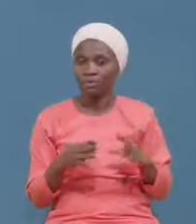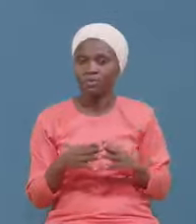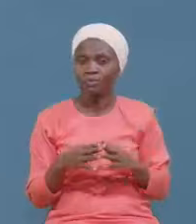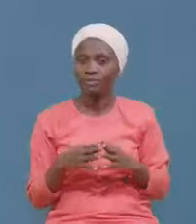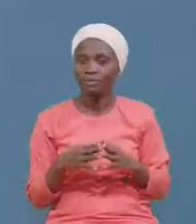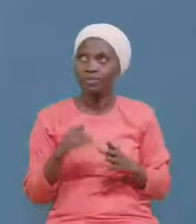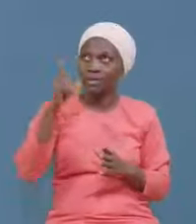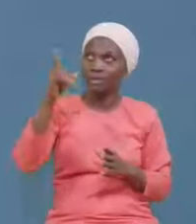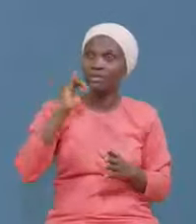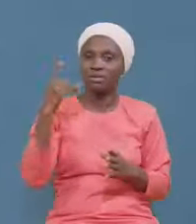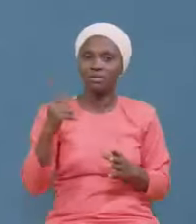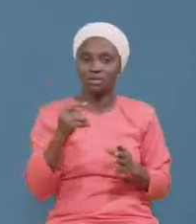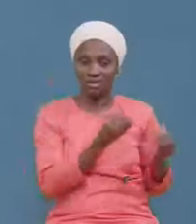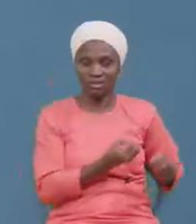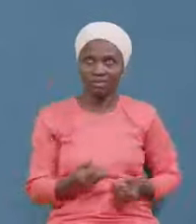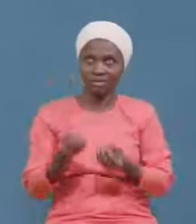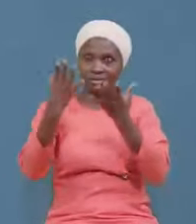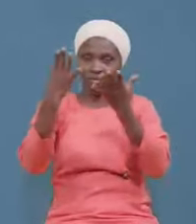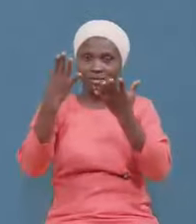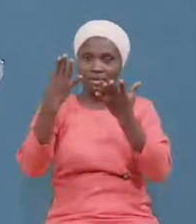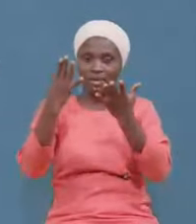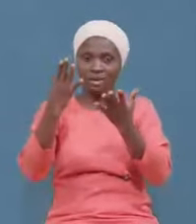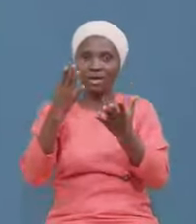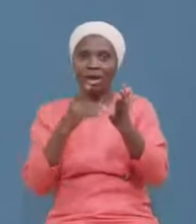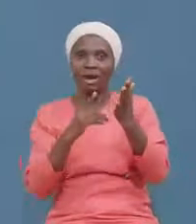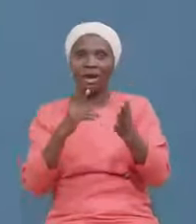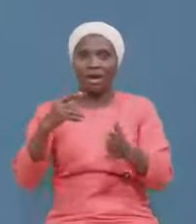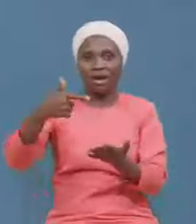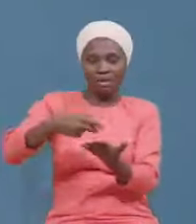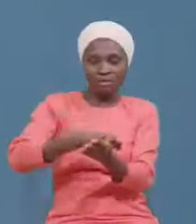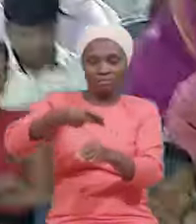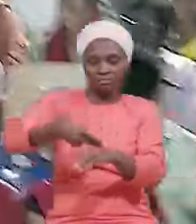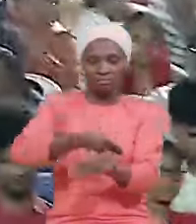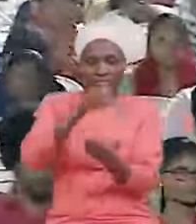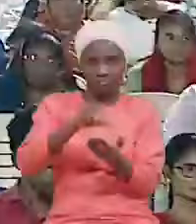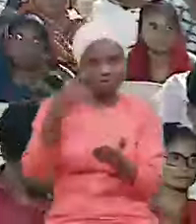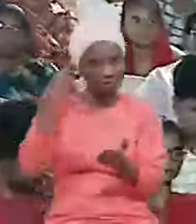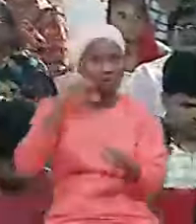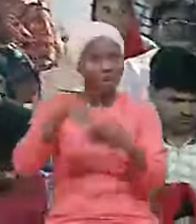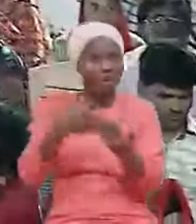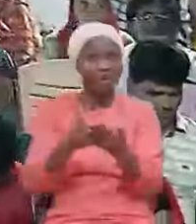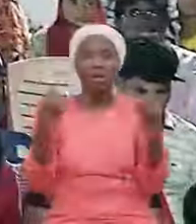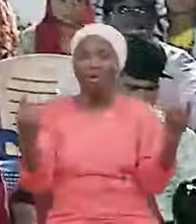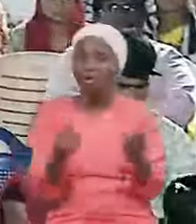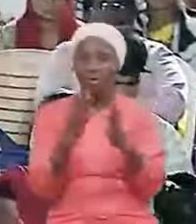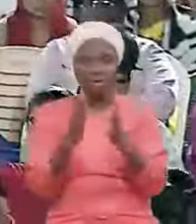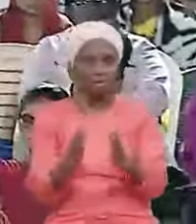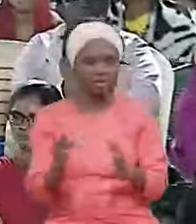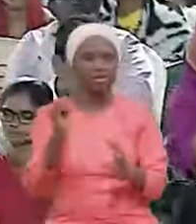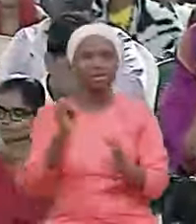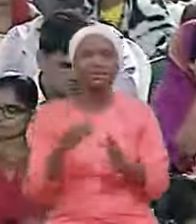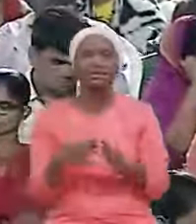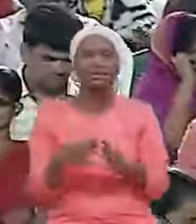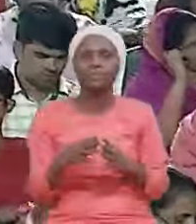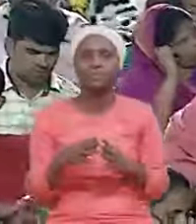He is the sacrificial lamb for all sinners. Ayana sakala paapulaku kuda bali arpana